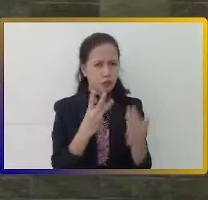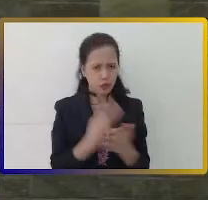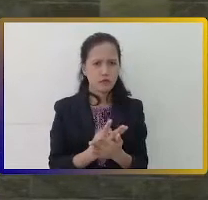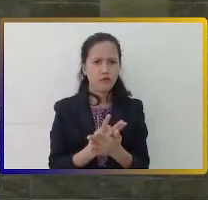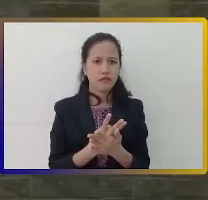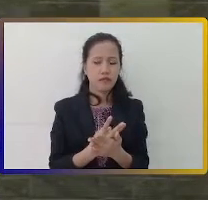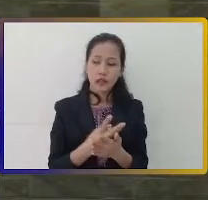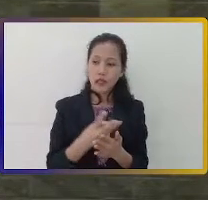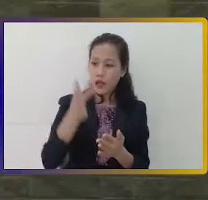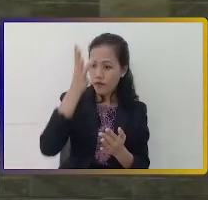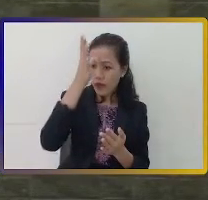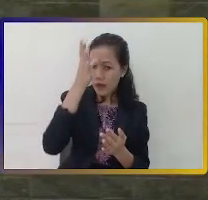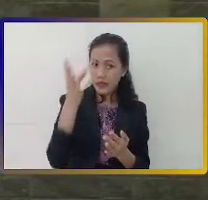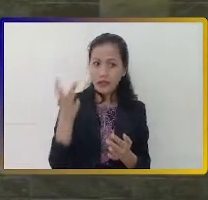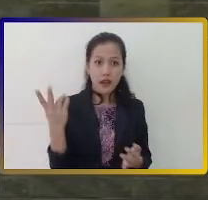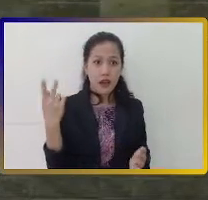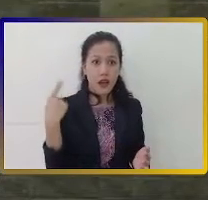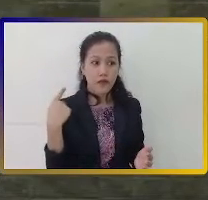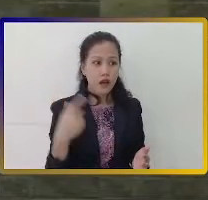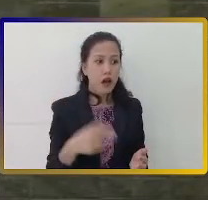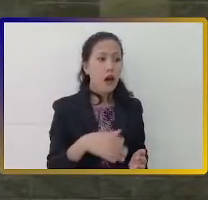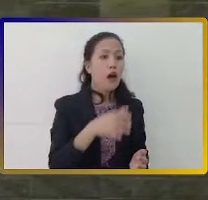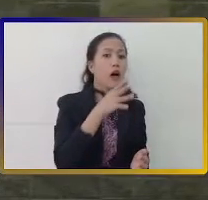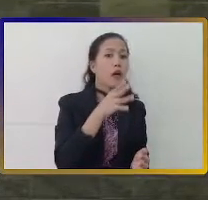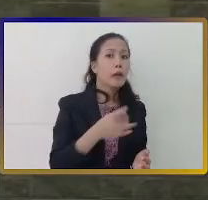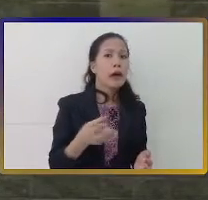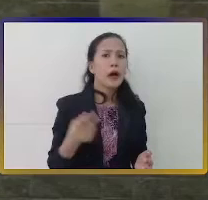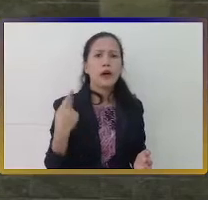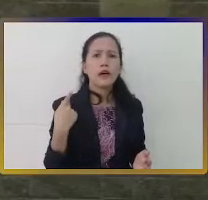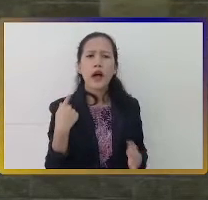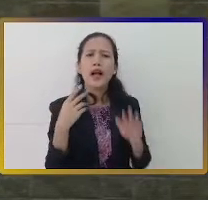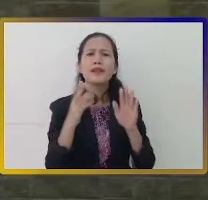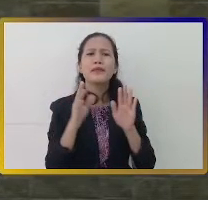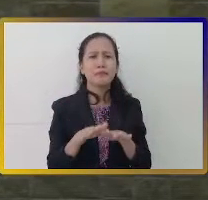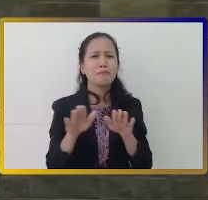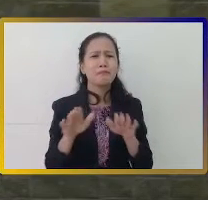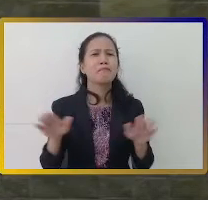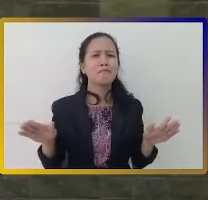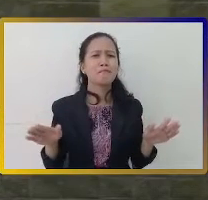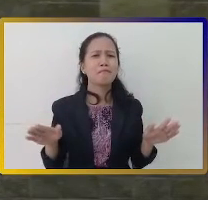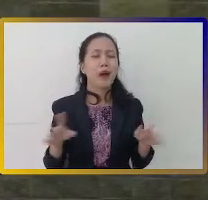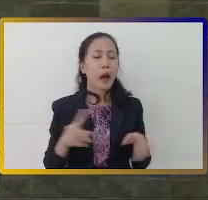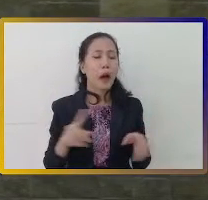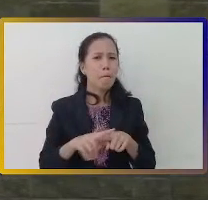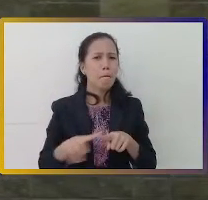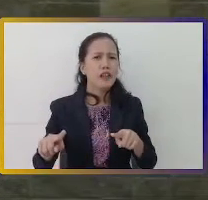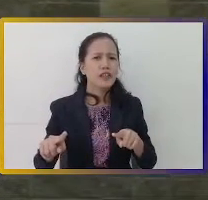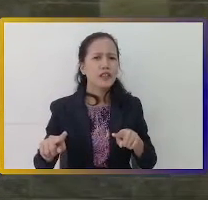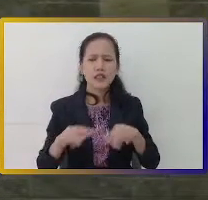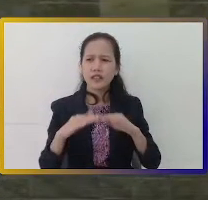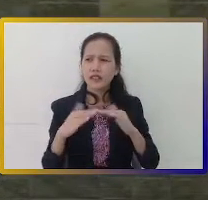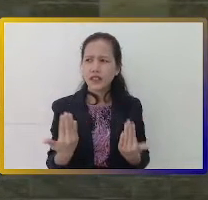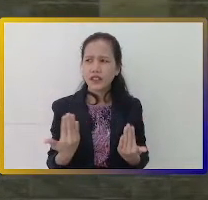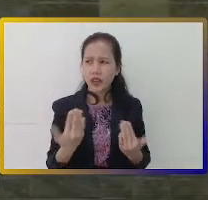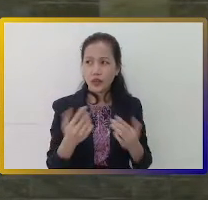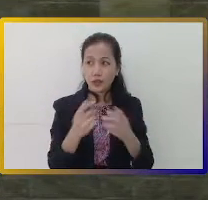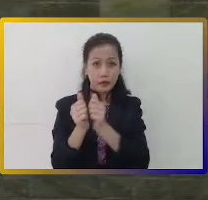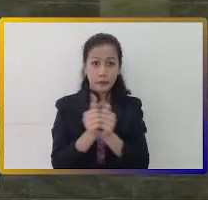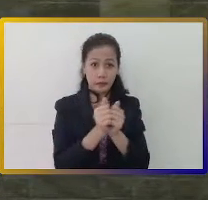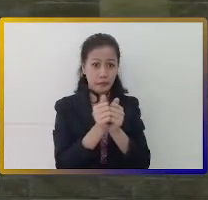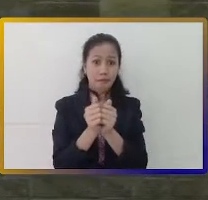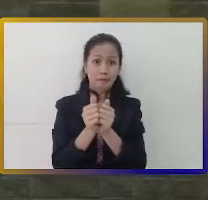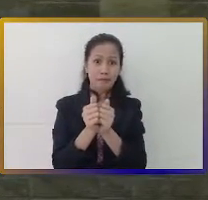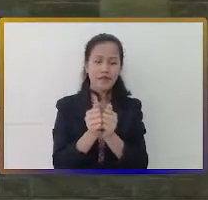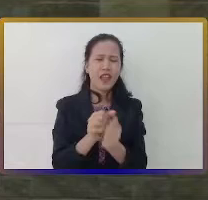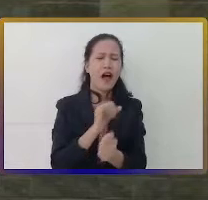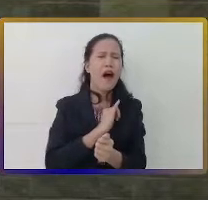nanay, and kompleto po yung mga anak. But as we gather today, ngayong umaga, I believe na ang diablo rin po